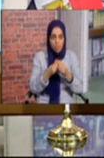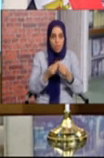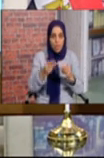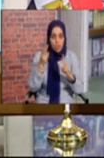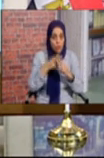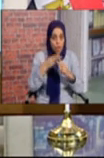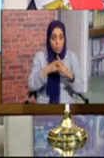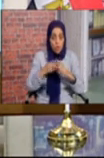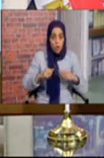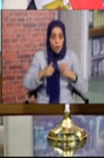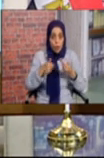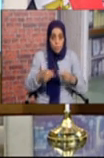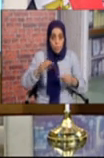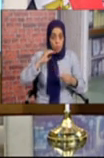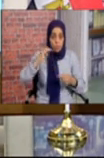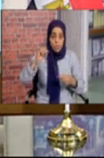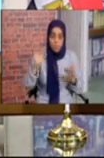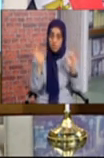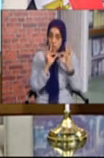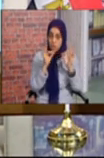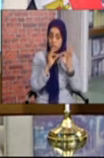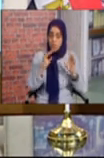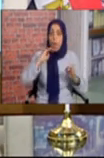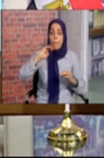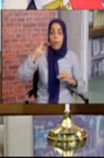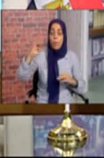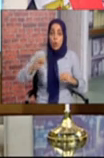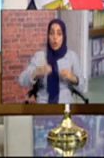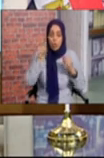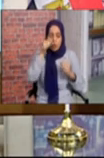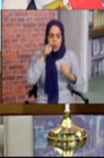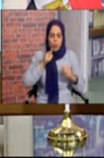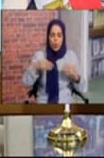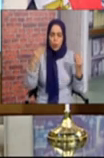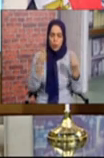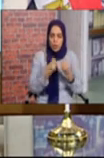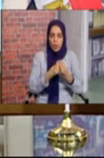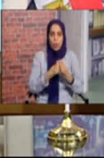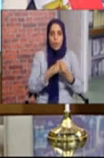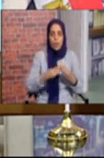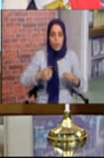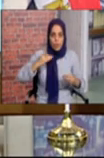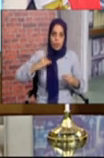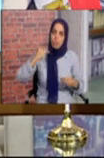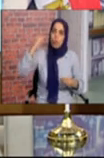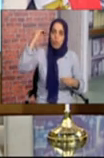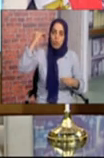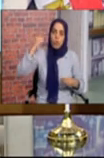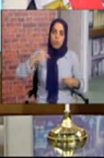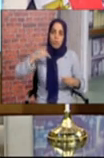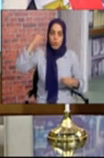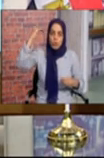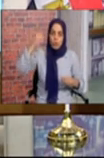الشعب لو ما كانش بيحب سيادة الرئيس ما كانش هيصبر ويتعاون معاه في النهضة اللي احنا عملناها،